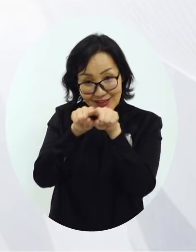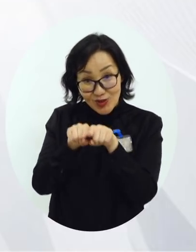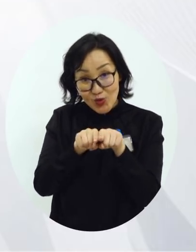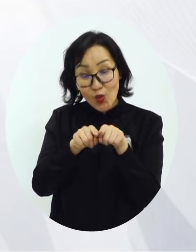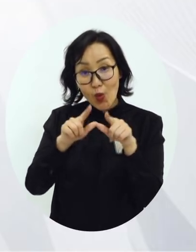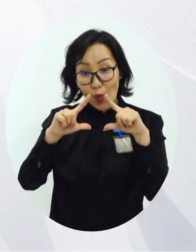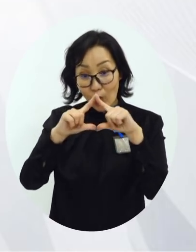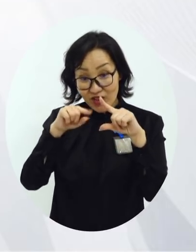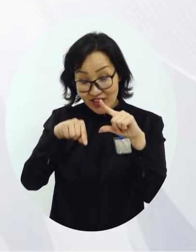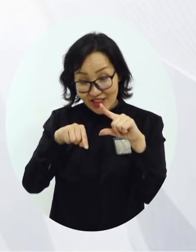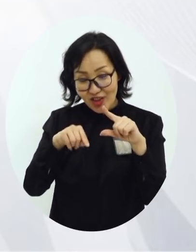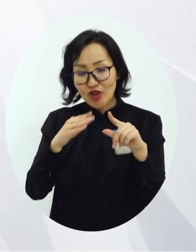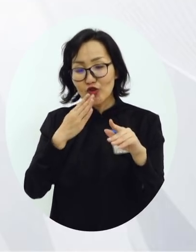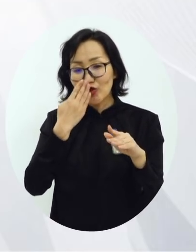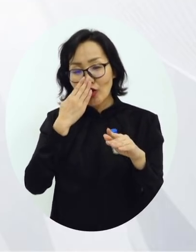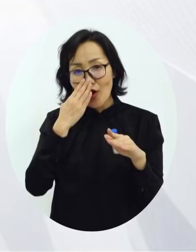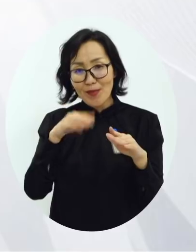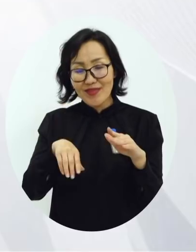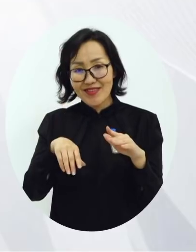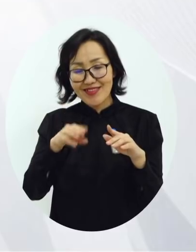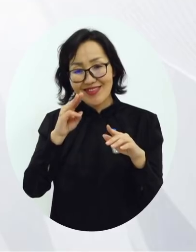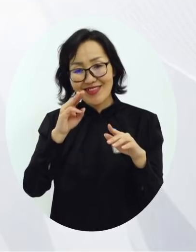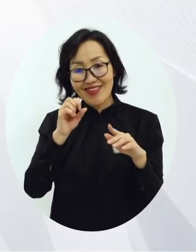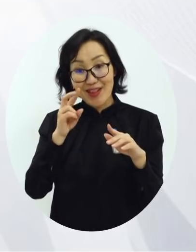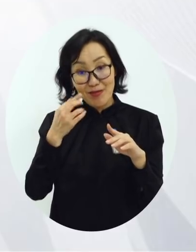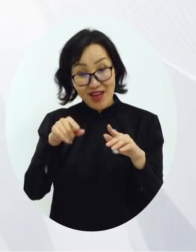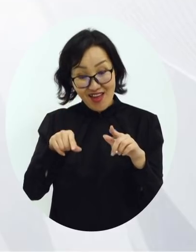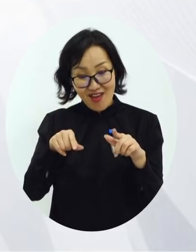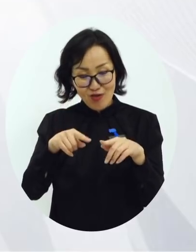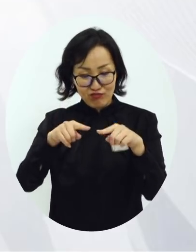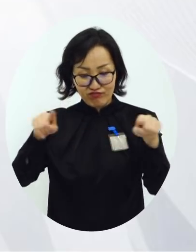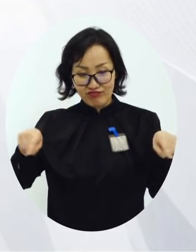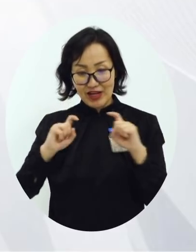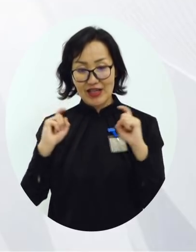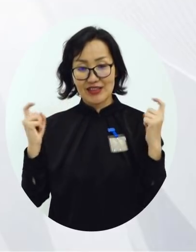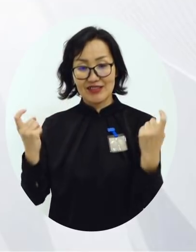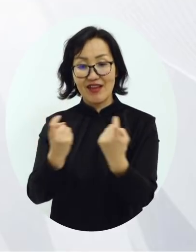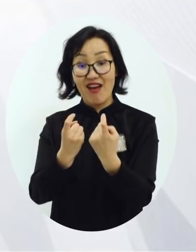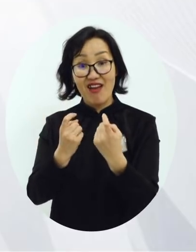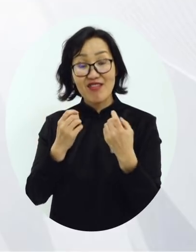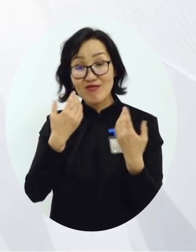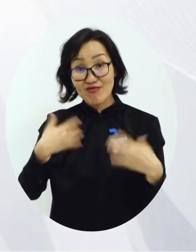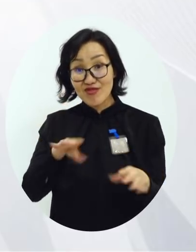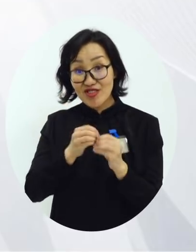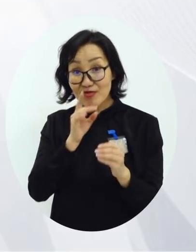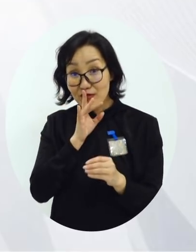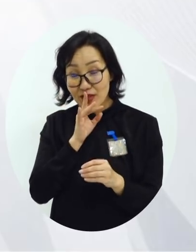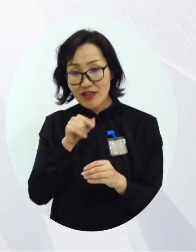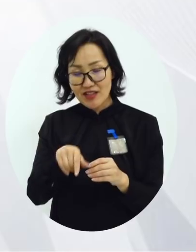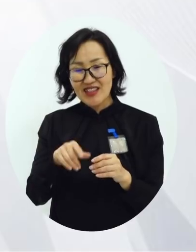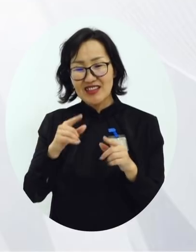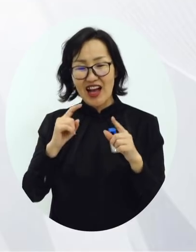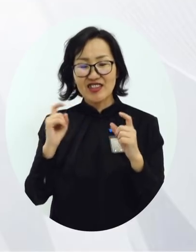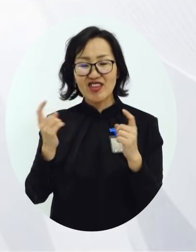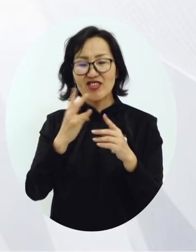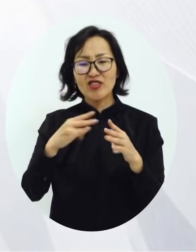гурвалжин хэлбэртэй тогломийн талбайг хүрээлж хашаа барихаар болов. Хашааны нийт урт 630